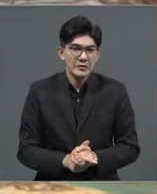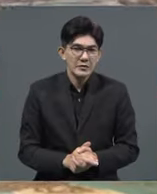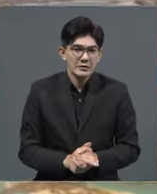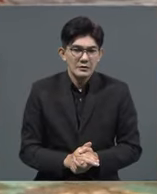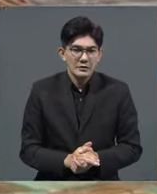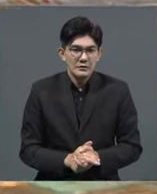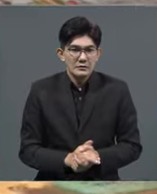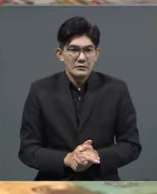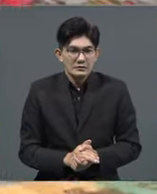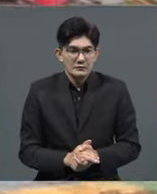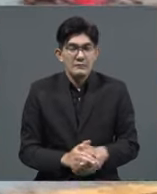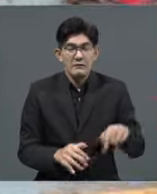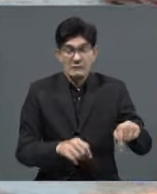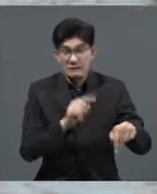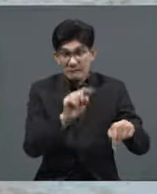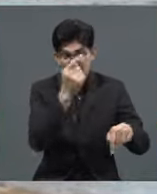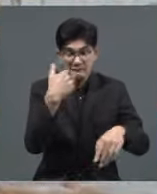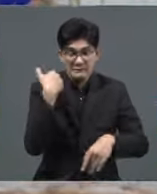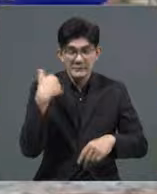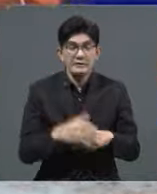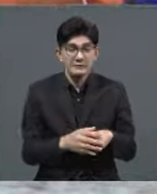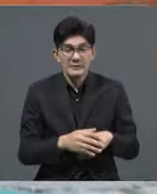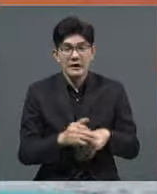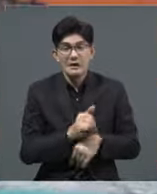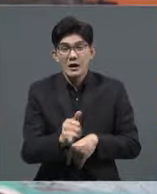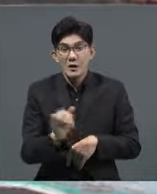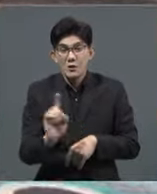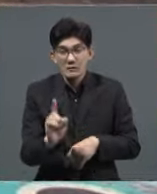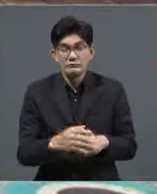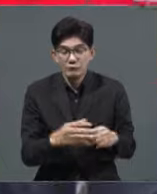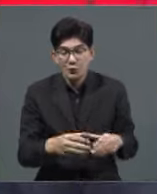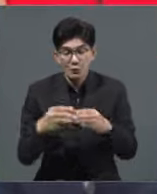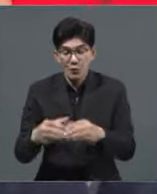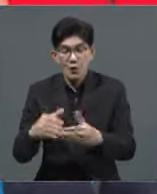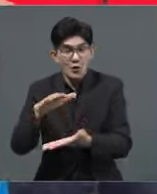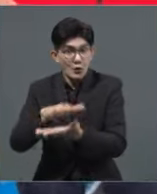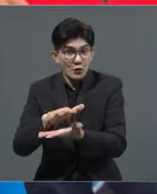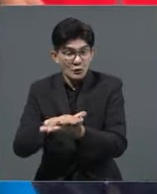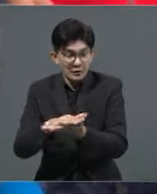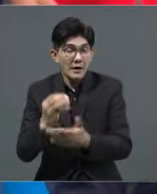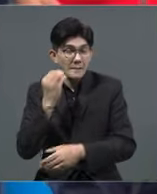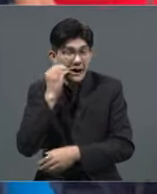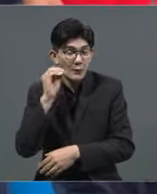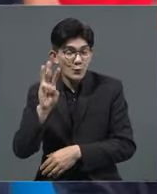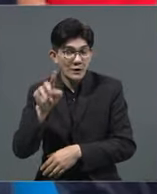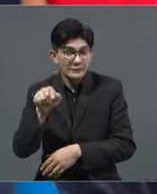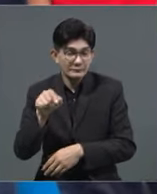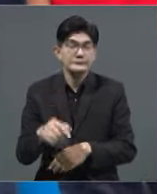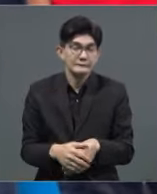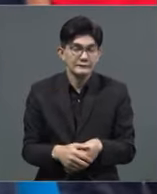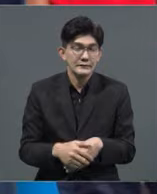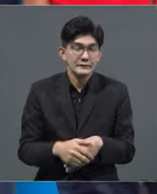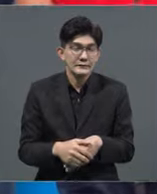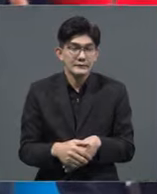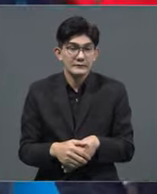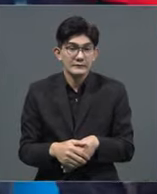นอกจากจุดแรกนะฮะทางคณะยังได้เดินทางลงไปอีกจุดหนึ่งในพื้นที่โรงเรียนบ้านเวียงคุกนะครับที่ตำบลเวียงคุกอำเภอเมืองหน